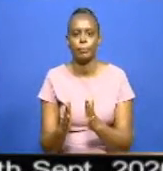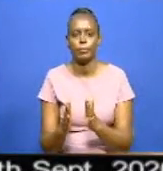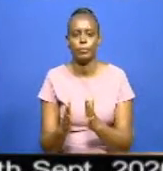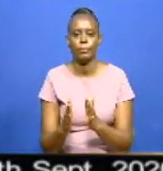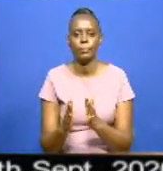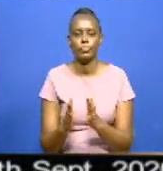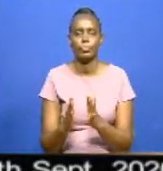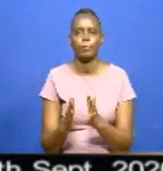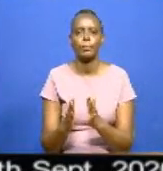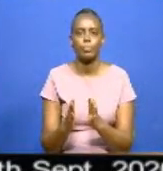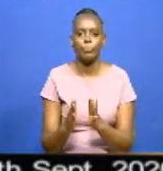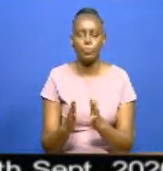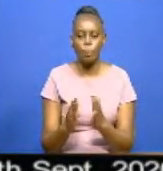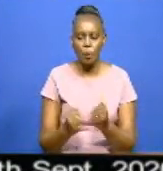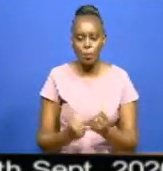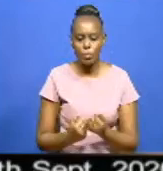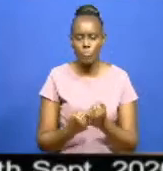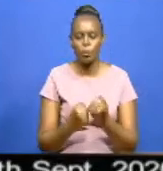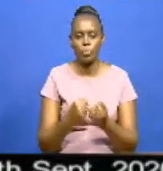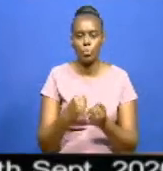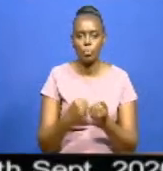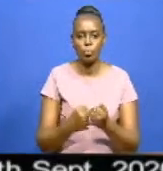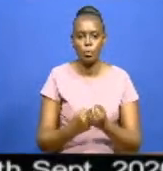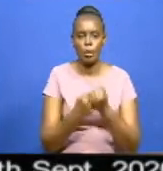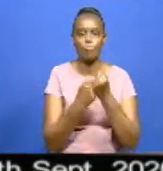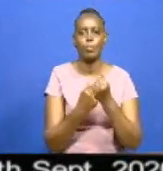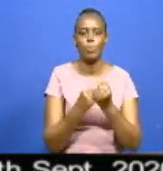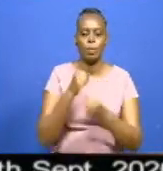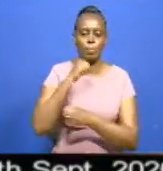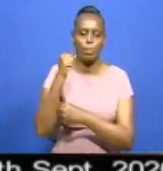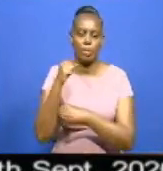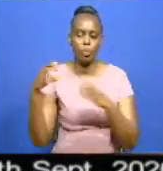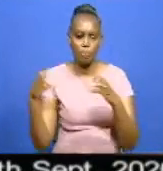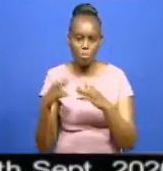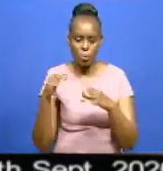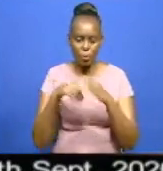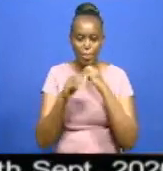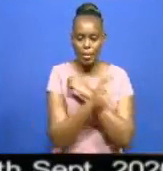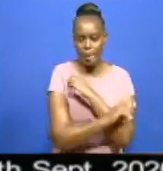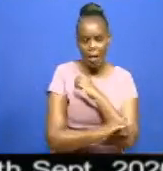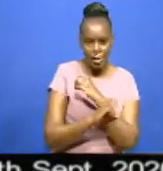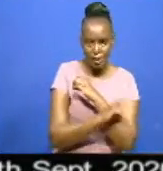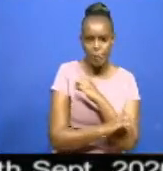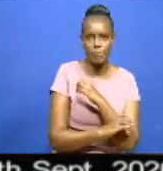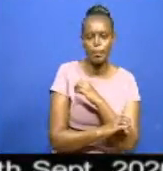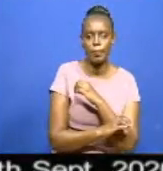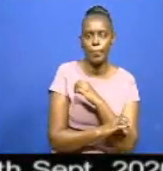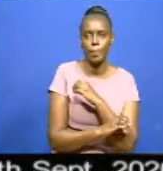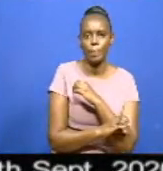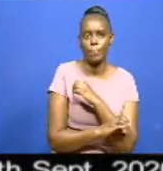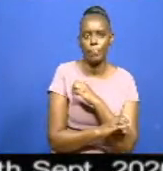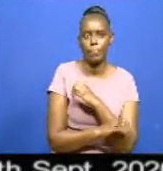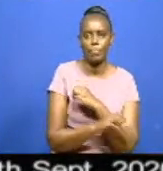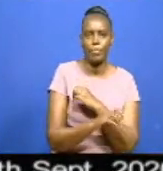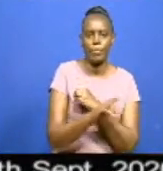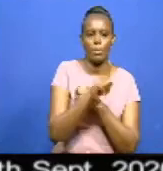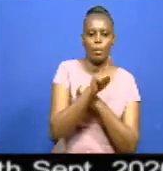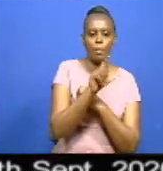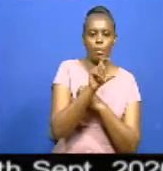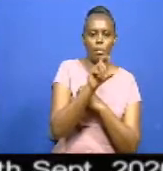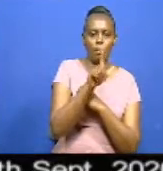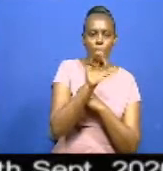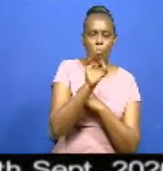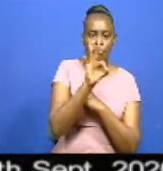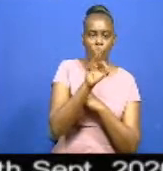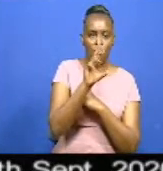katika kusimamia vyama vya kisiasa hapa nchini. Mheshimiwa Spika, Florence Biria pia